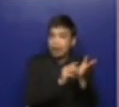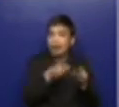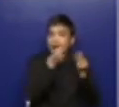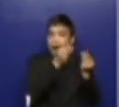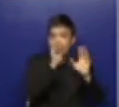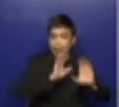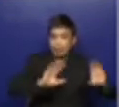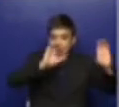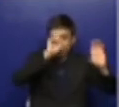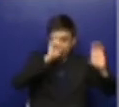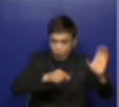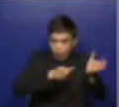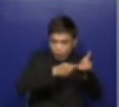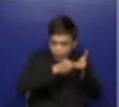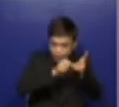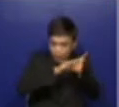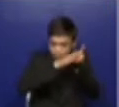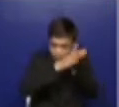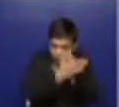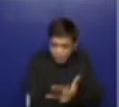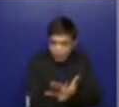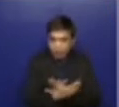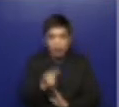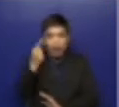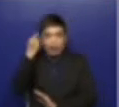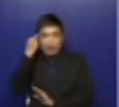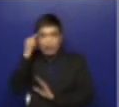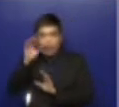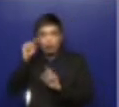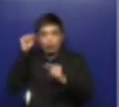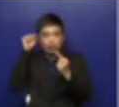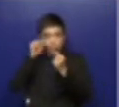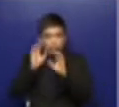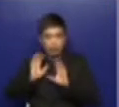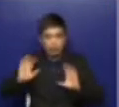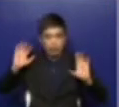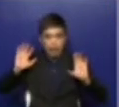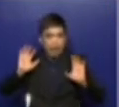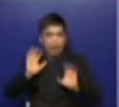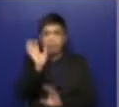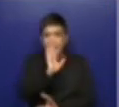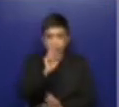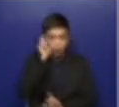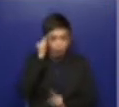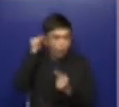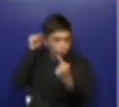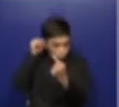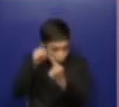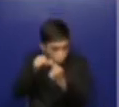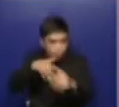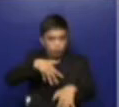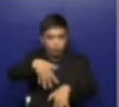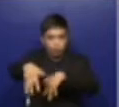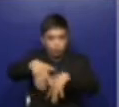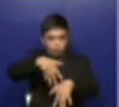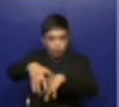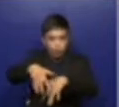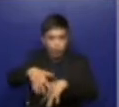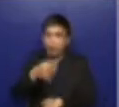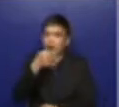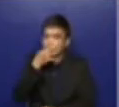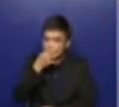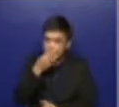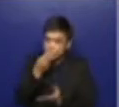งกระบวนการอย่าไปคิดเอาราชการเป็นหลักให้เอาพี่น้องประชาชนเป็นหลักพี่น้องประชาชนไม่มีที่ทำ